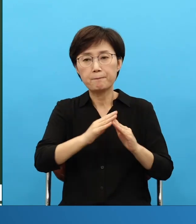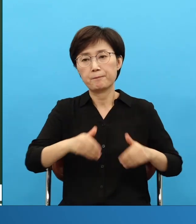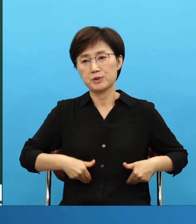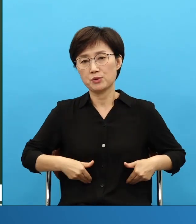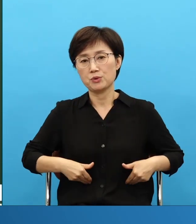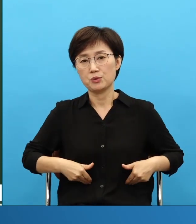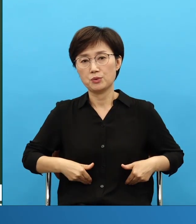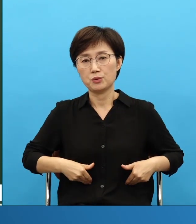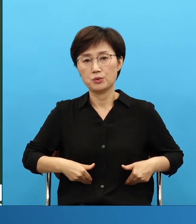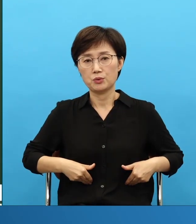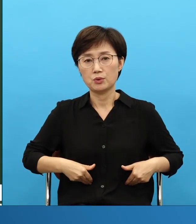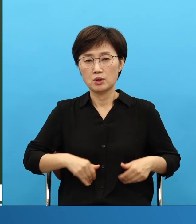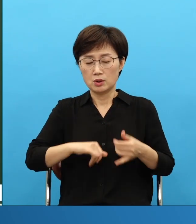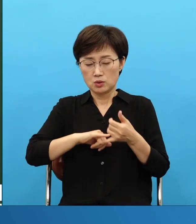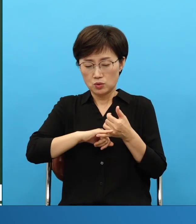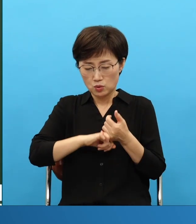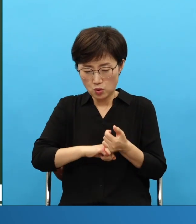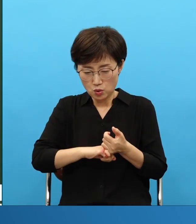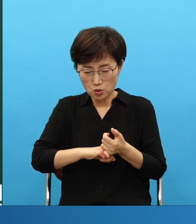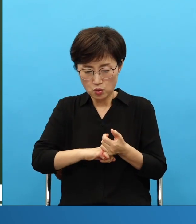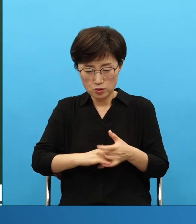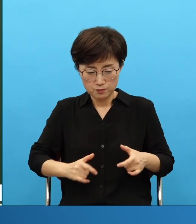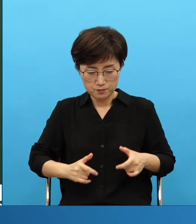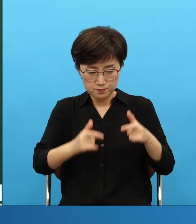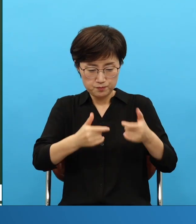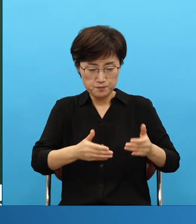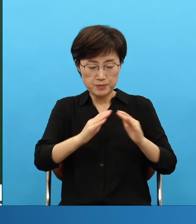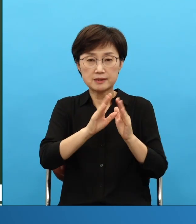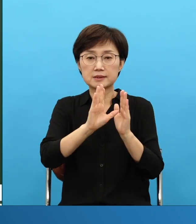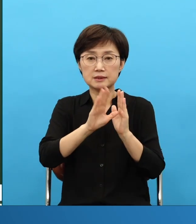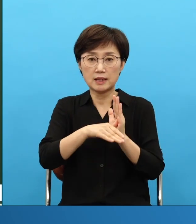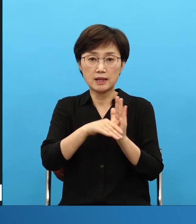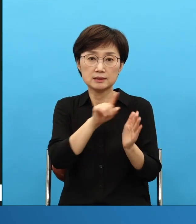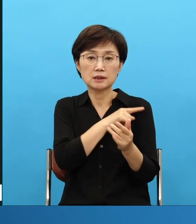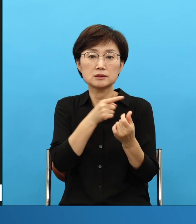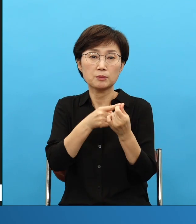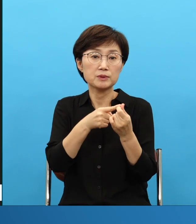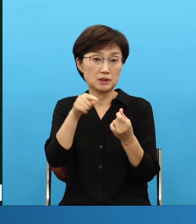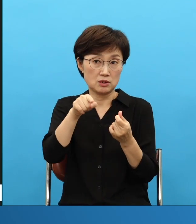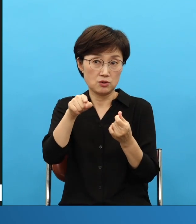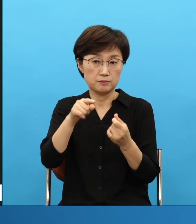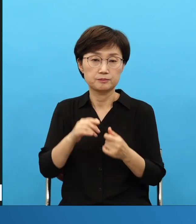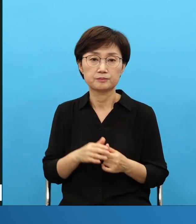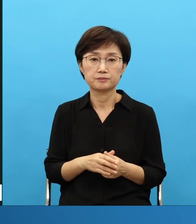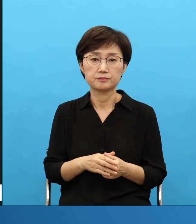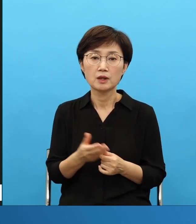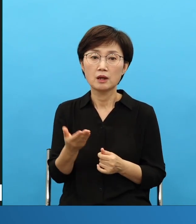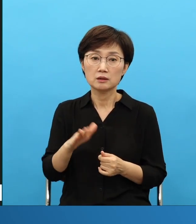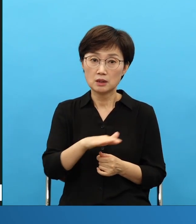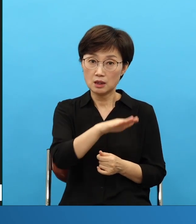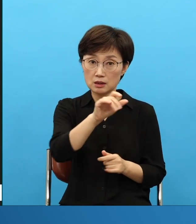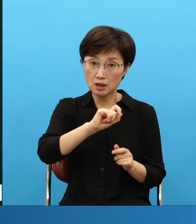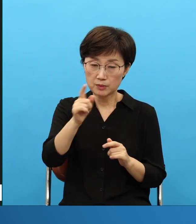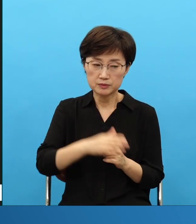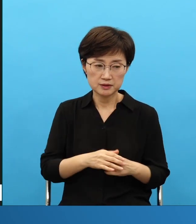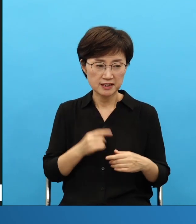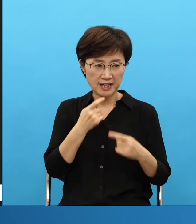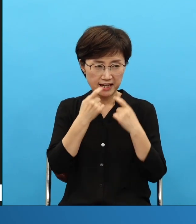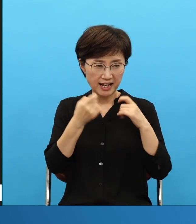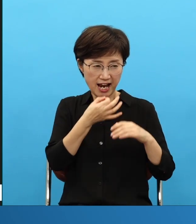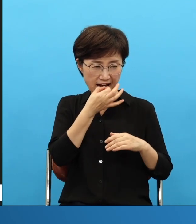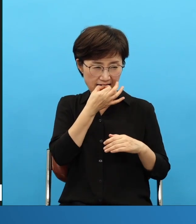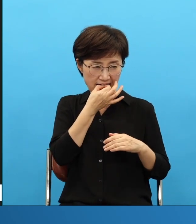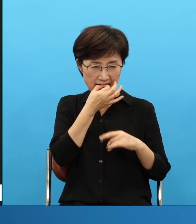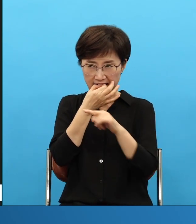반드시 절대망대를 만들 때에 이거부터 해야 되는 거예요. 근데 대부분 여러분 보면요, 동기 때문에 이거 안